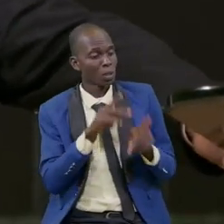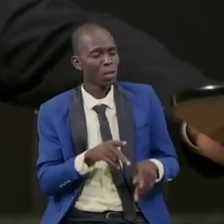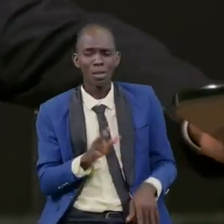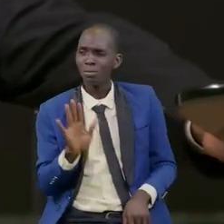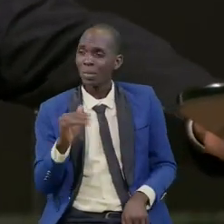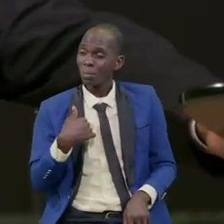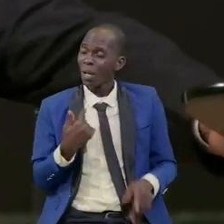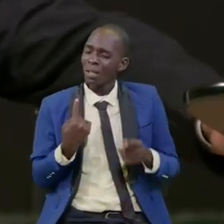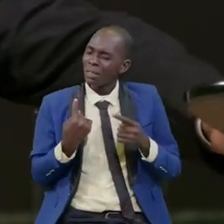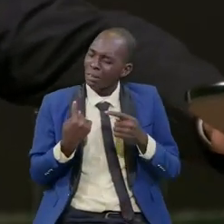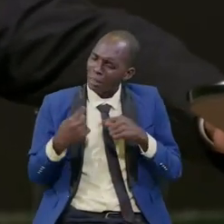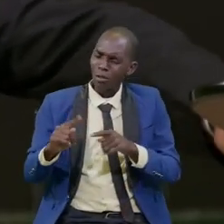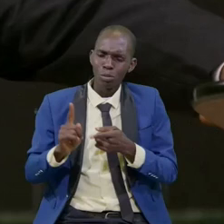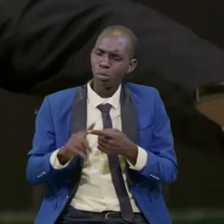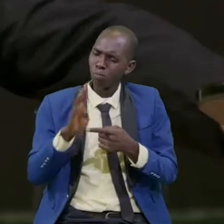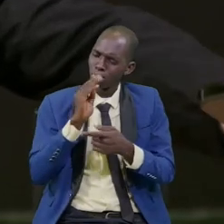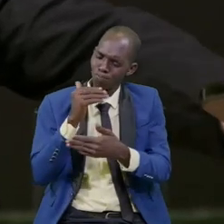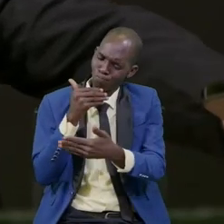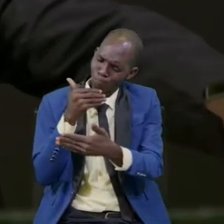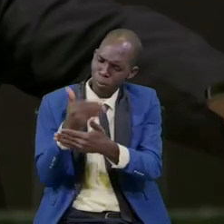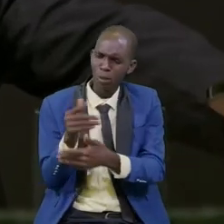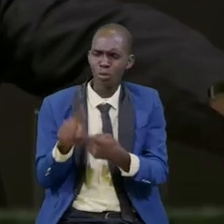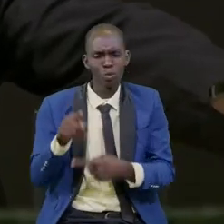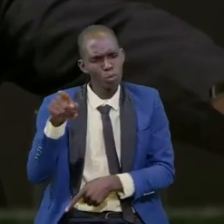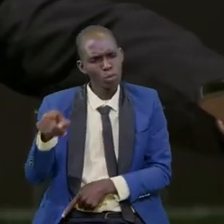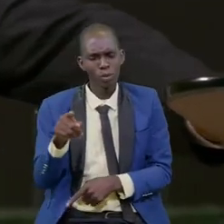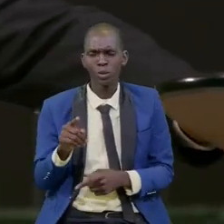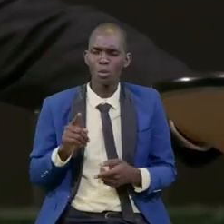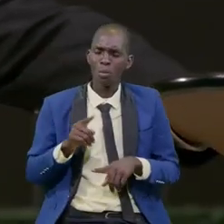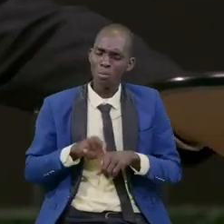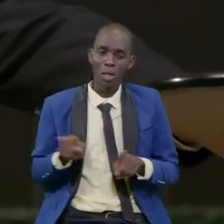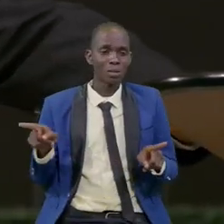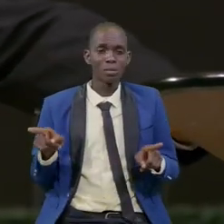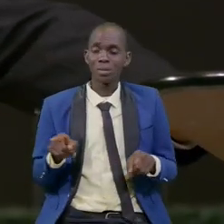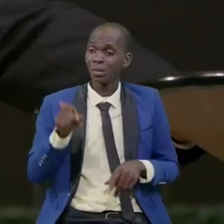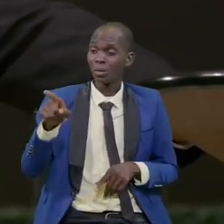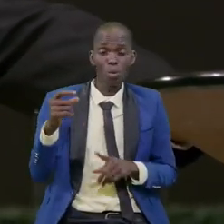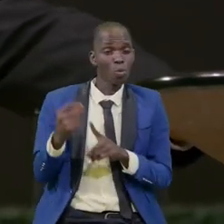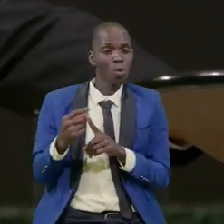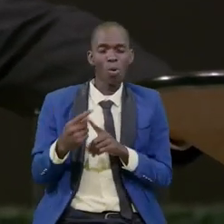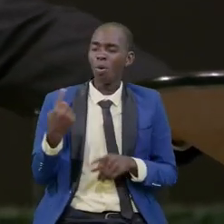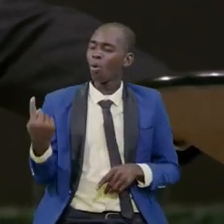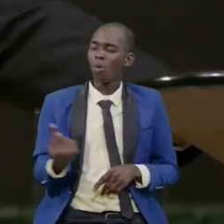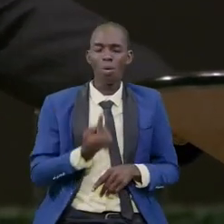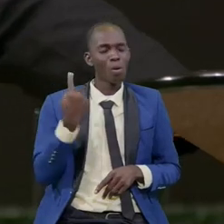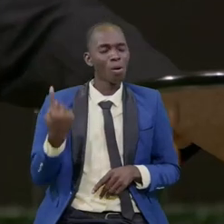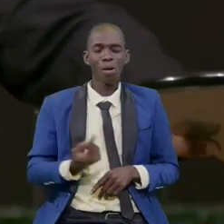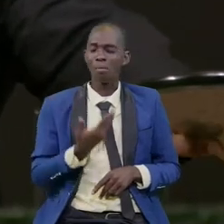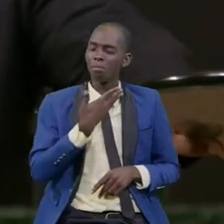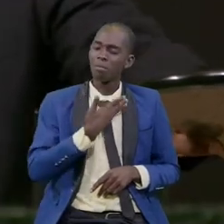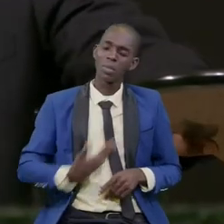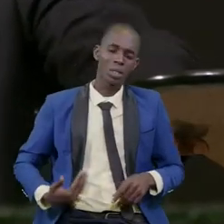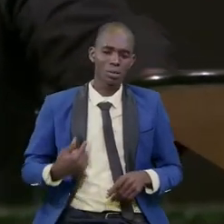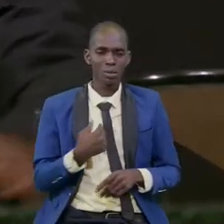d'être ami de celle-ci, ami de l'autre là, mais vraiment, ces paroles sont très très